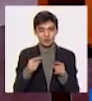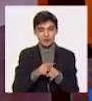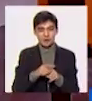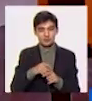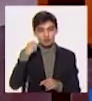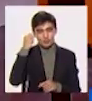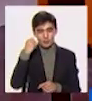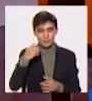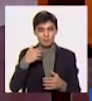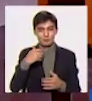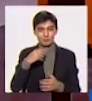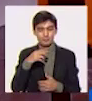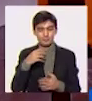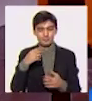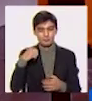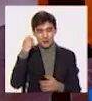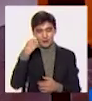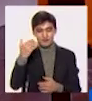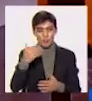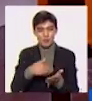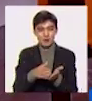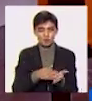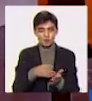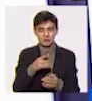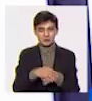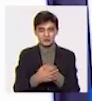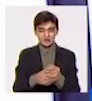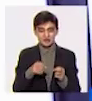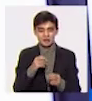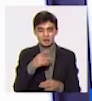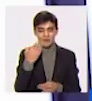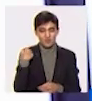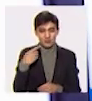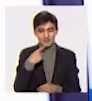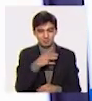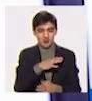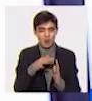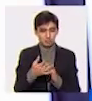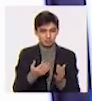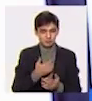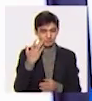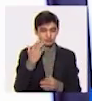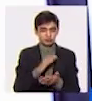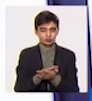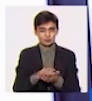мың бір ауруға ем деп жатады. Әзілдеп те айтып жатамыз, бірақ дегенмен осы майдың қандай да бір